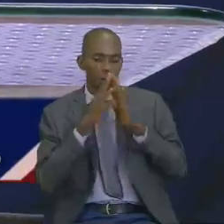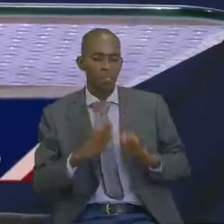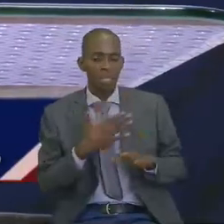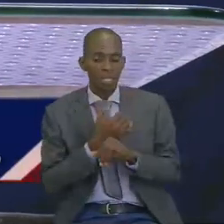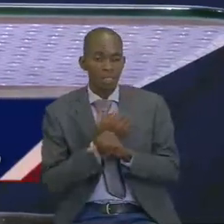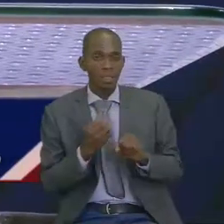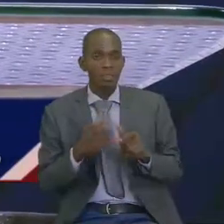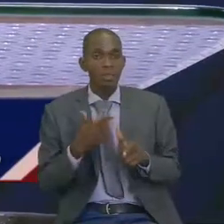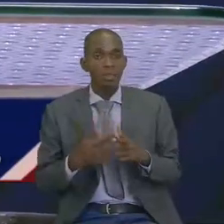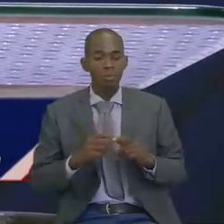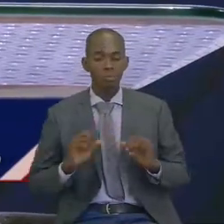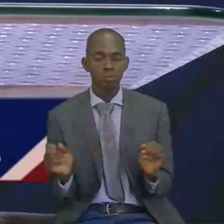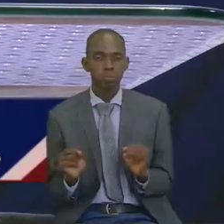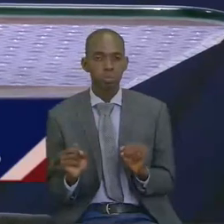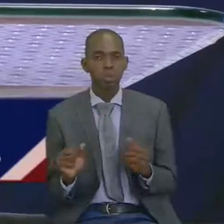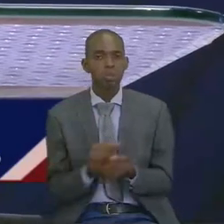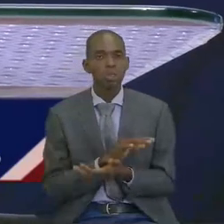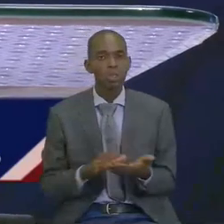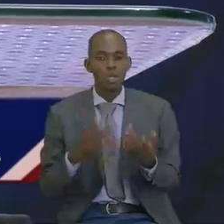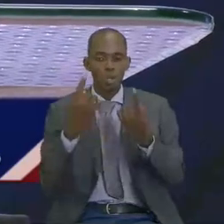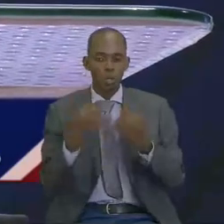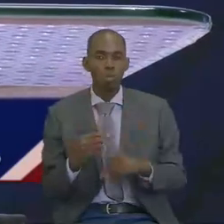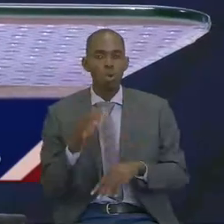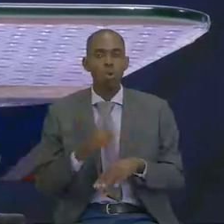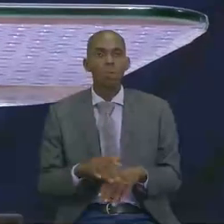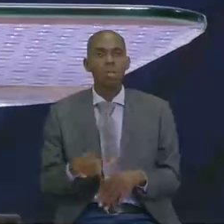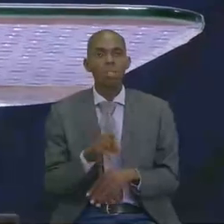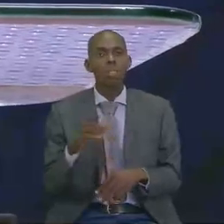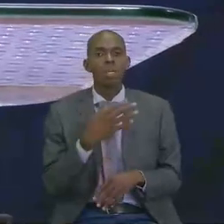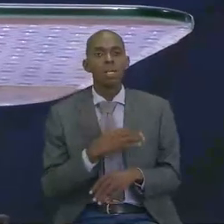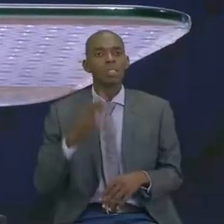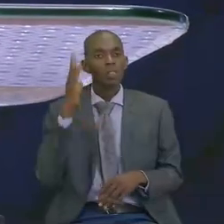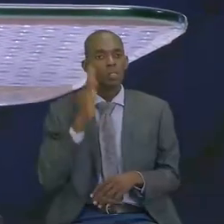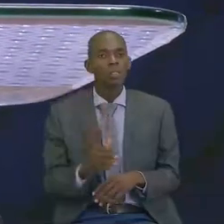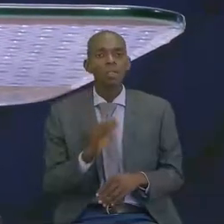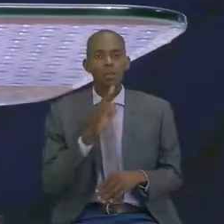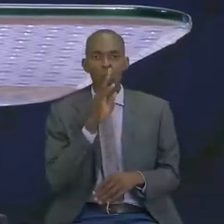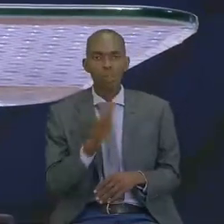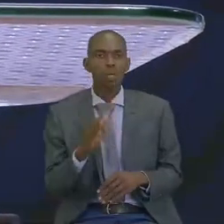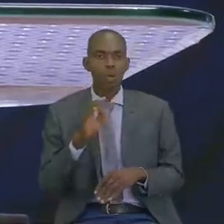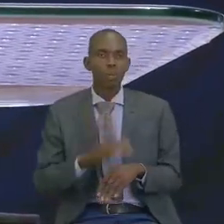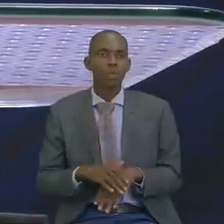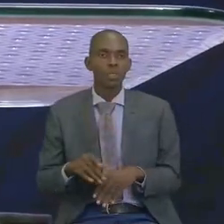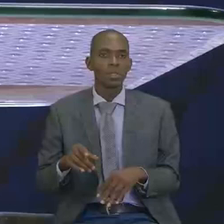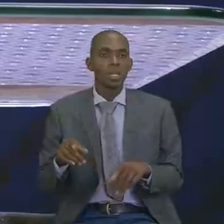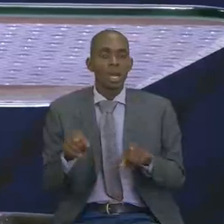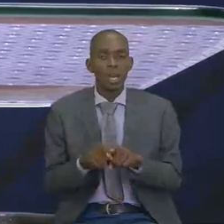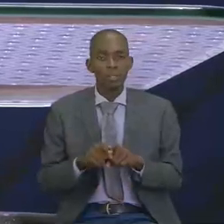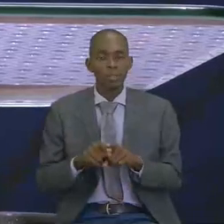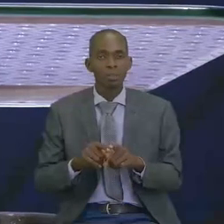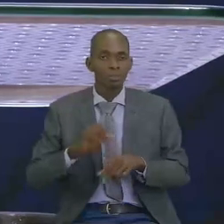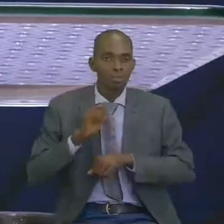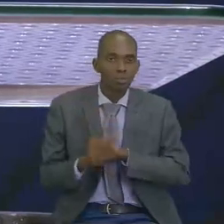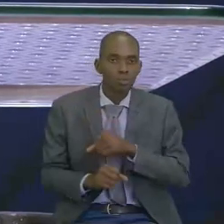sûreté, alors une ruine soudaine les surprendra, comme les douleurs de l'enfantement surprennent la